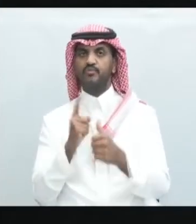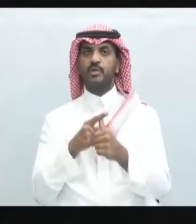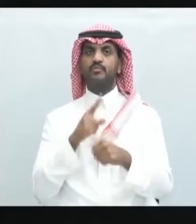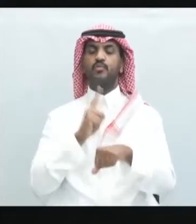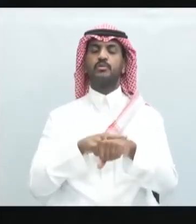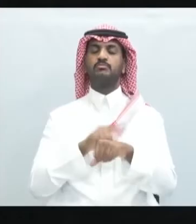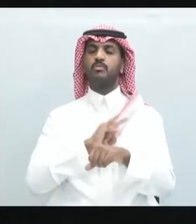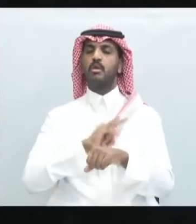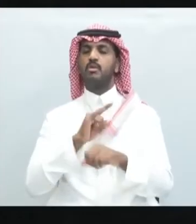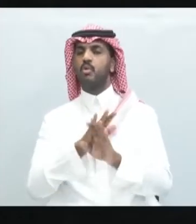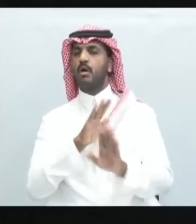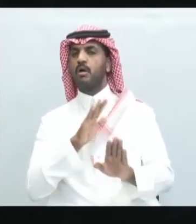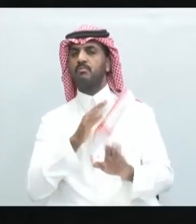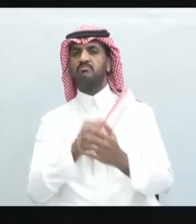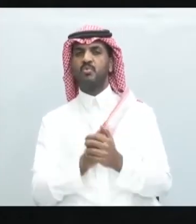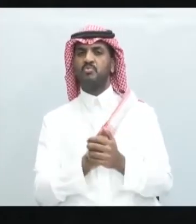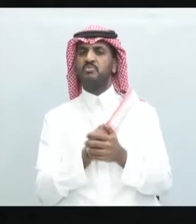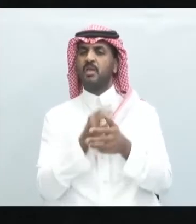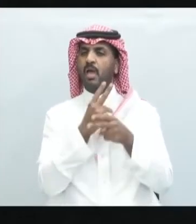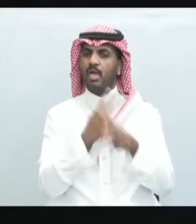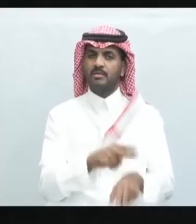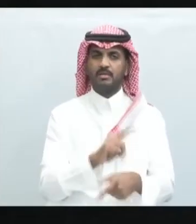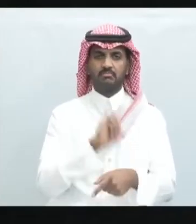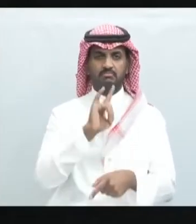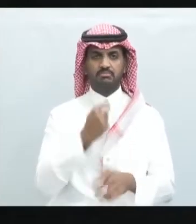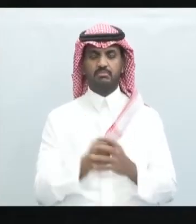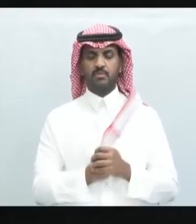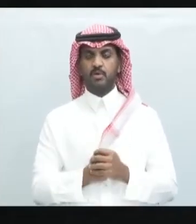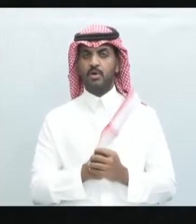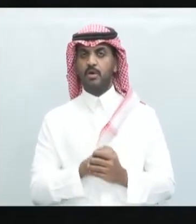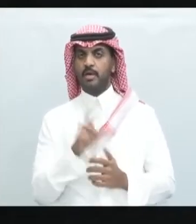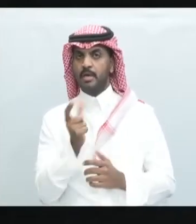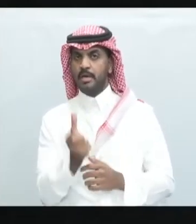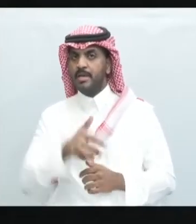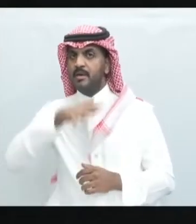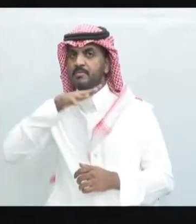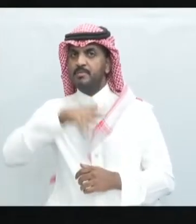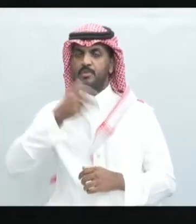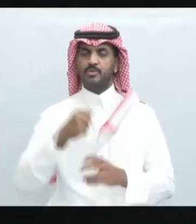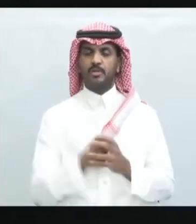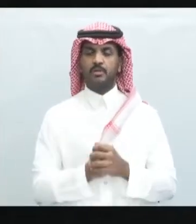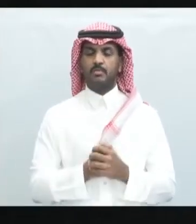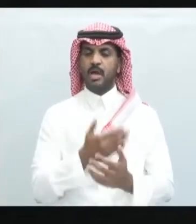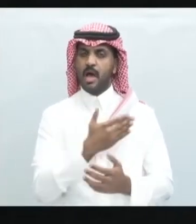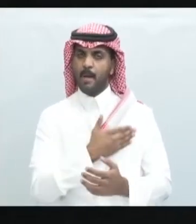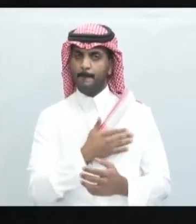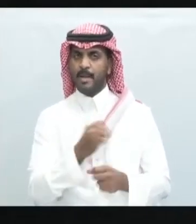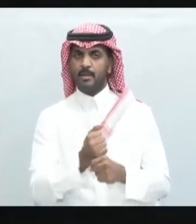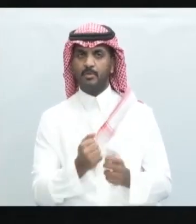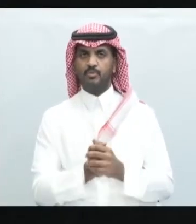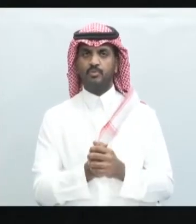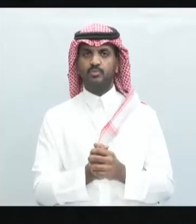ولا يؤخرها ولا يتكاسل عنها لهذا النبي يخبر ان احب الاعمال ان تؤدي هذه